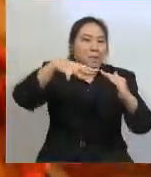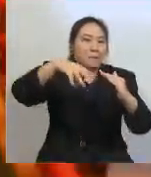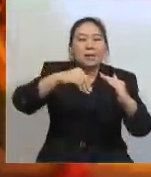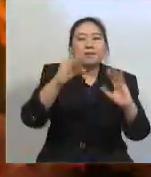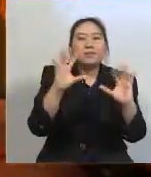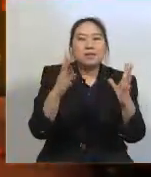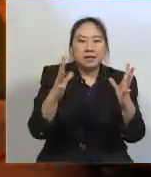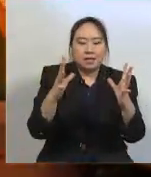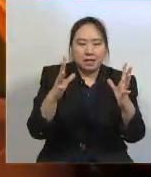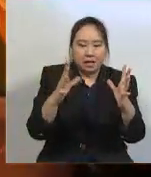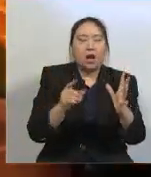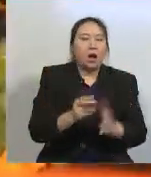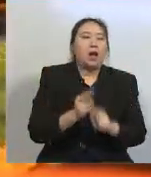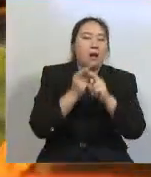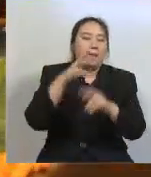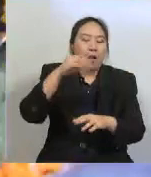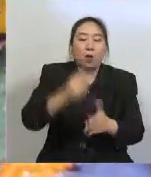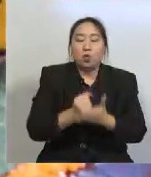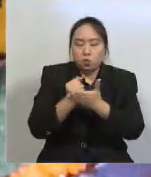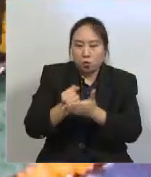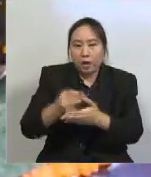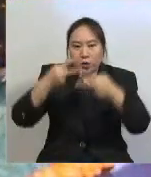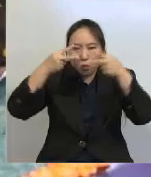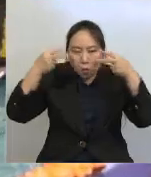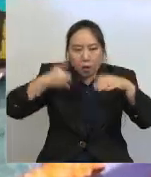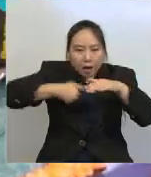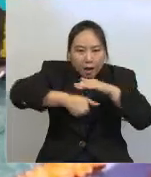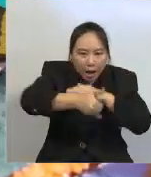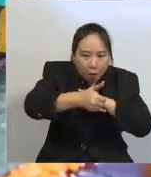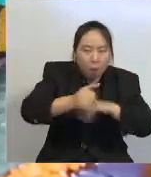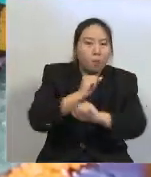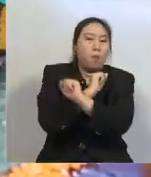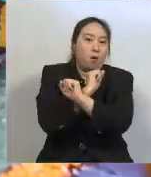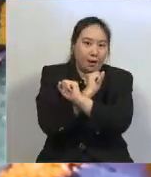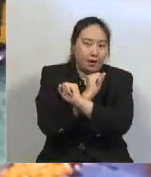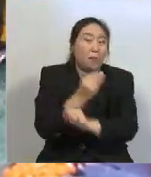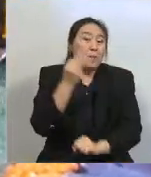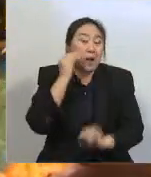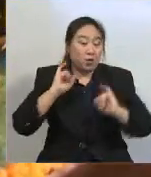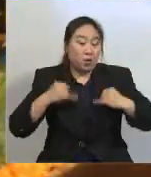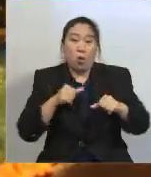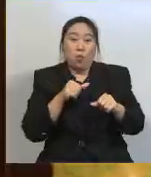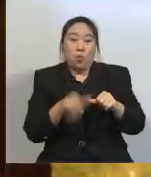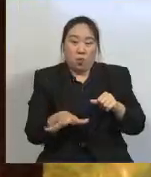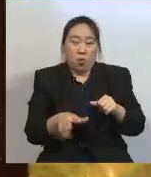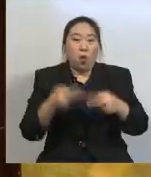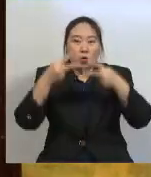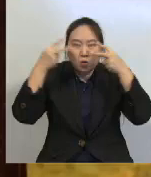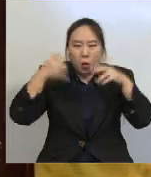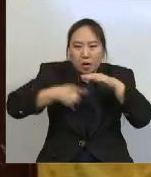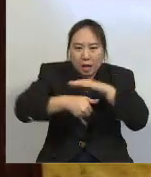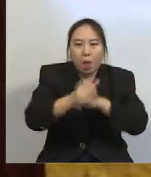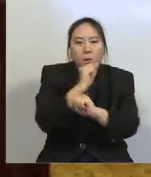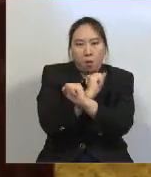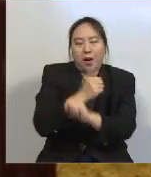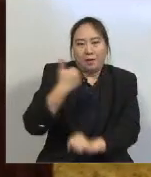ที่สำคัญช่วยป้องกันโจรขโมยหรือว่าบุคคลภายนอกเข้าบ้านตอนที่เจ้าของบ้านไม่อยู่ด้วยนะคะโดยจะมี